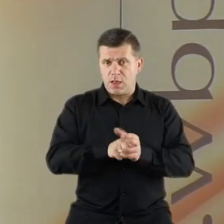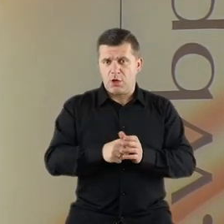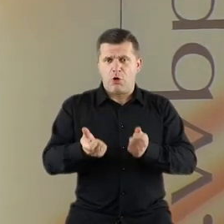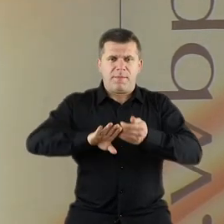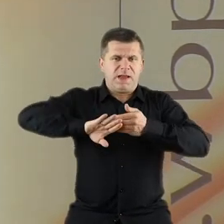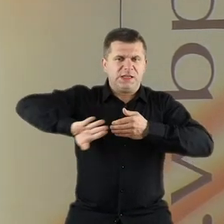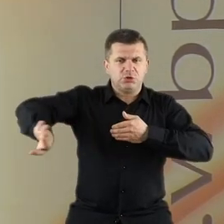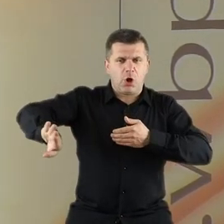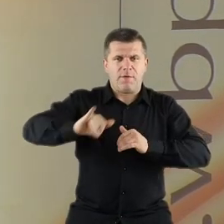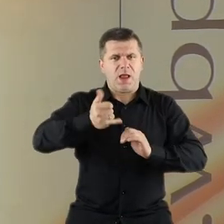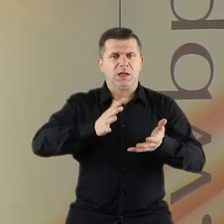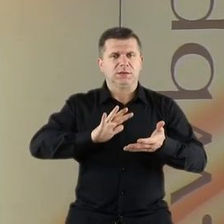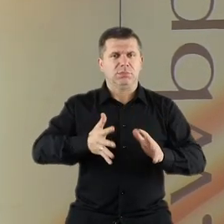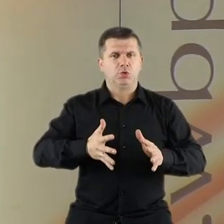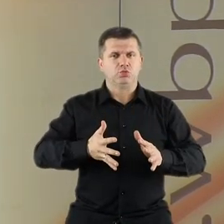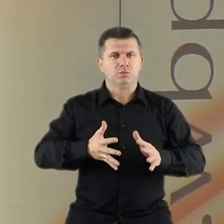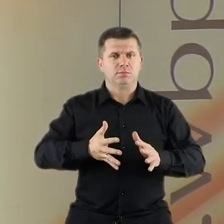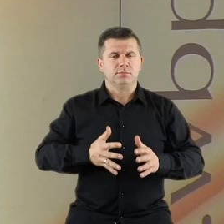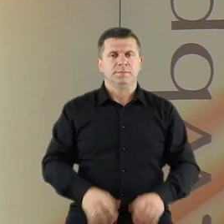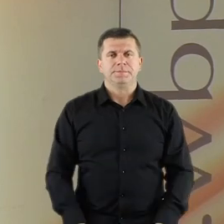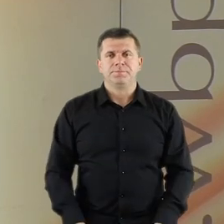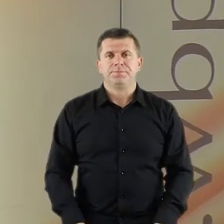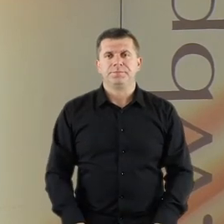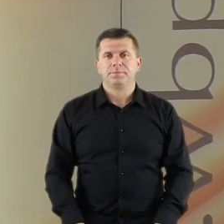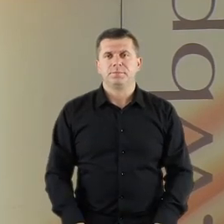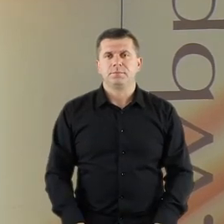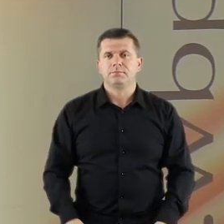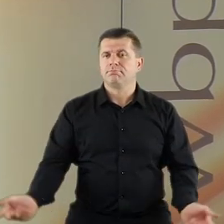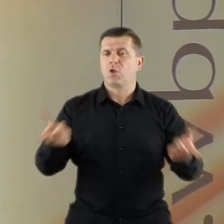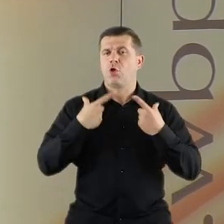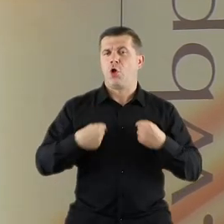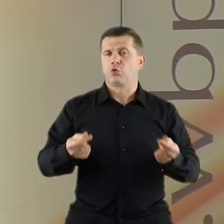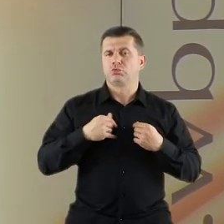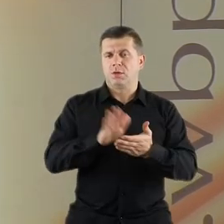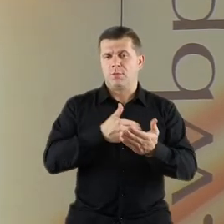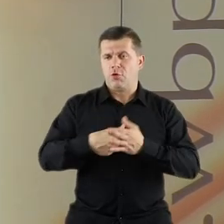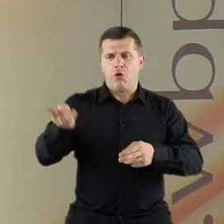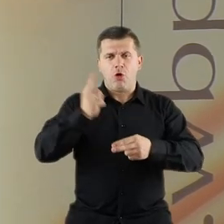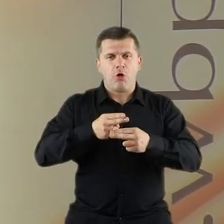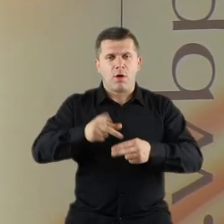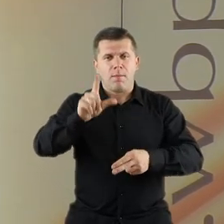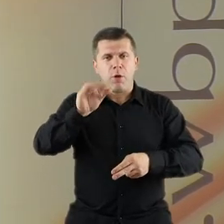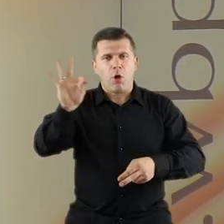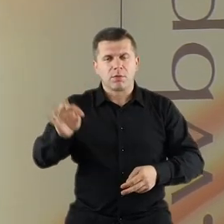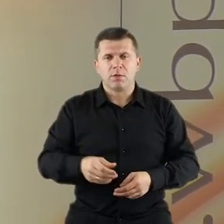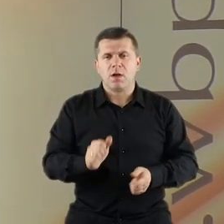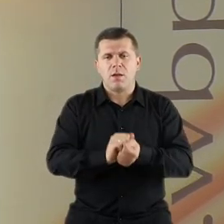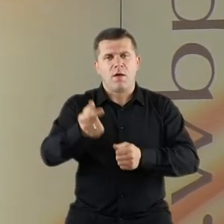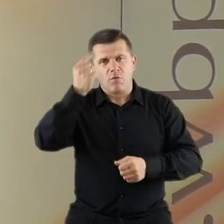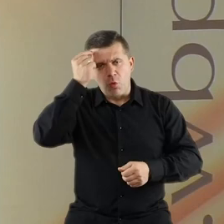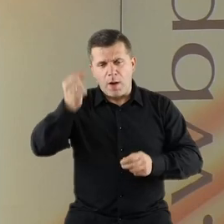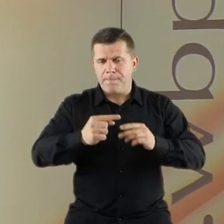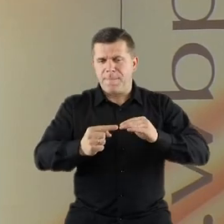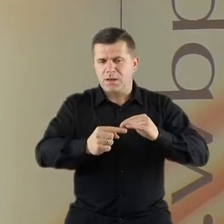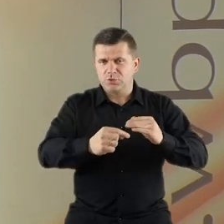chorobę też wyizolować w jakiś sposób a więc nie wiem jak to będzie koszula chorego w po co my niech to będą